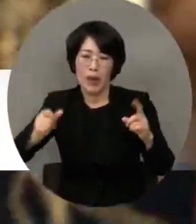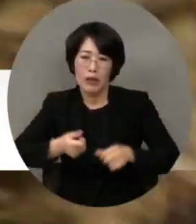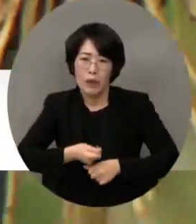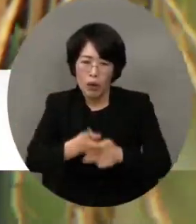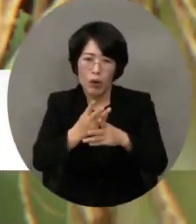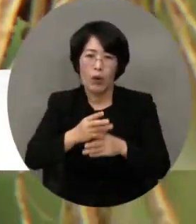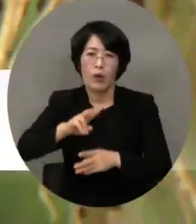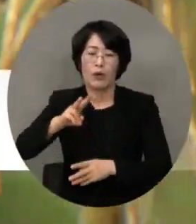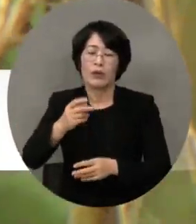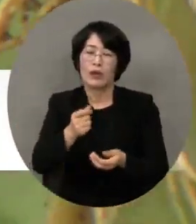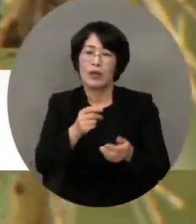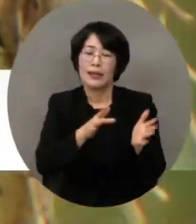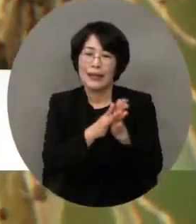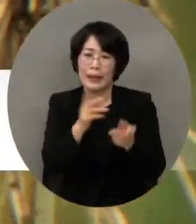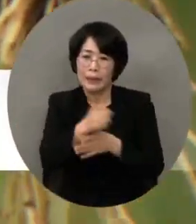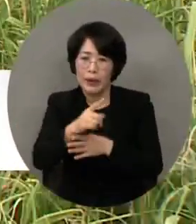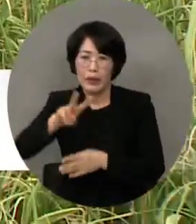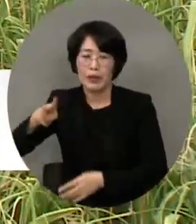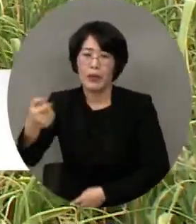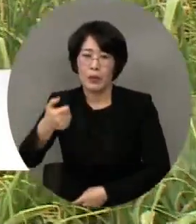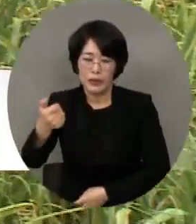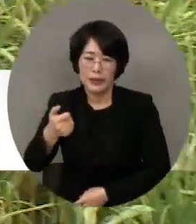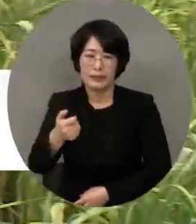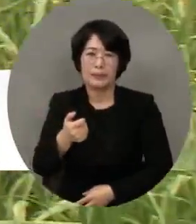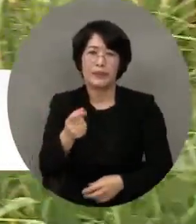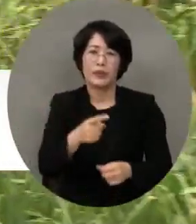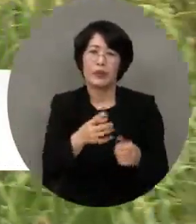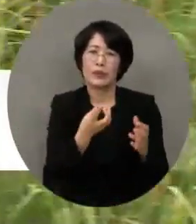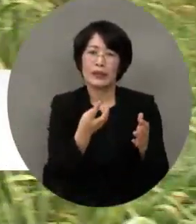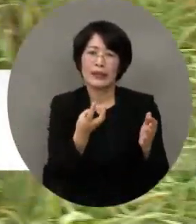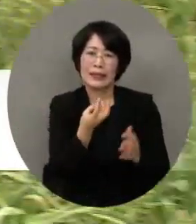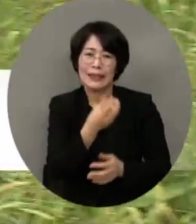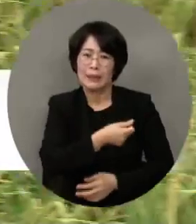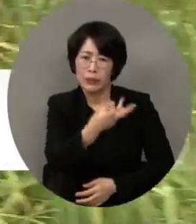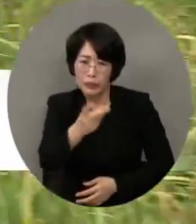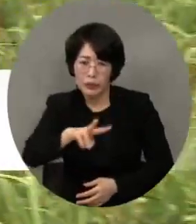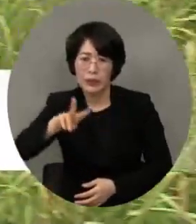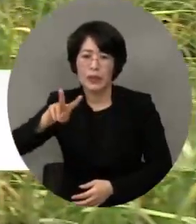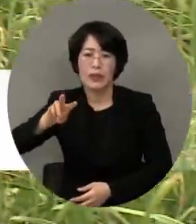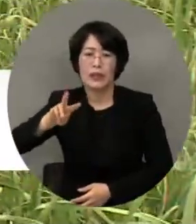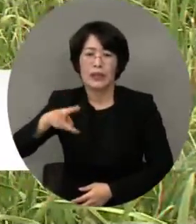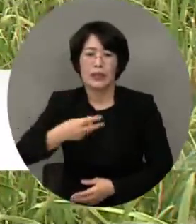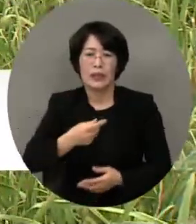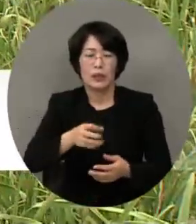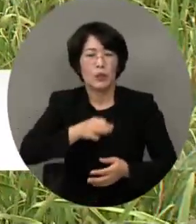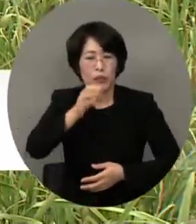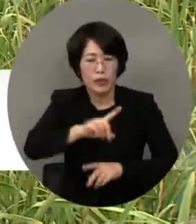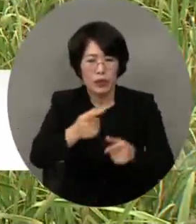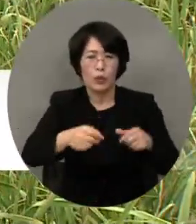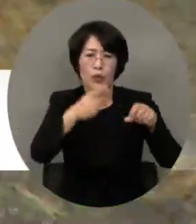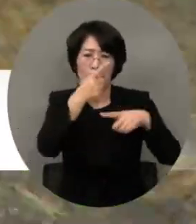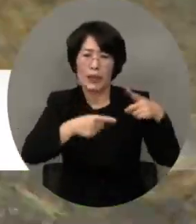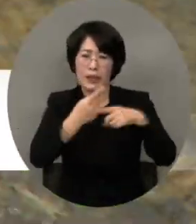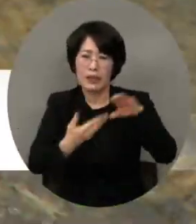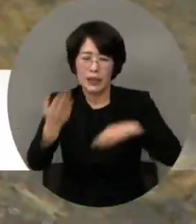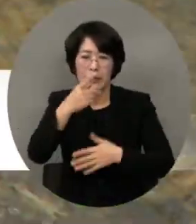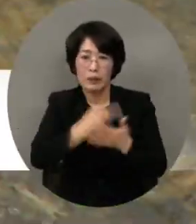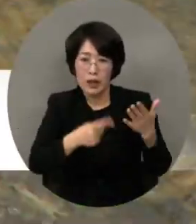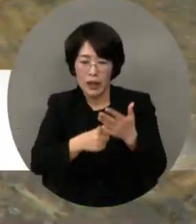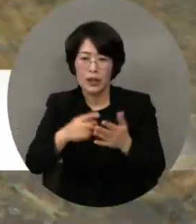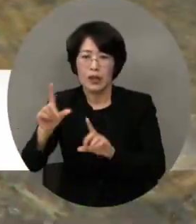250만 원 대파대 550만 원을 지원할 예정이며 피해율을 따라 50% 이상 농가에는